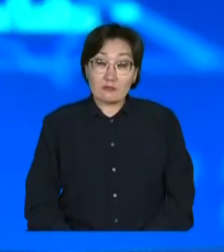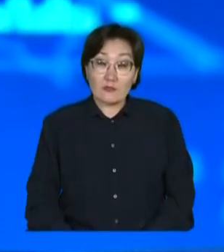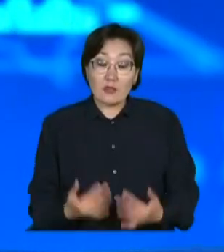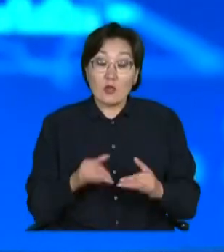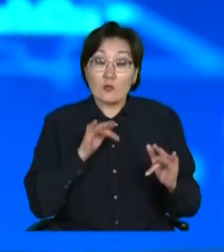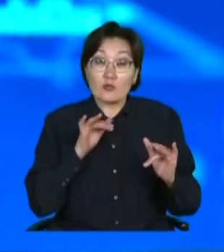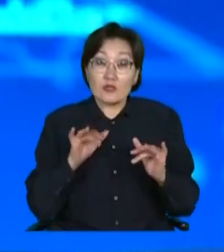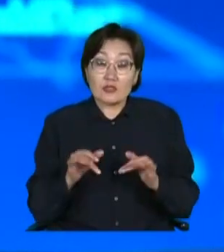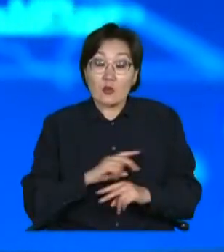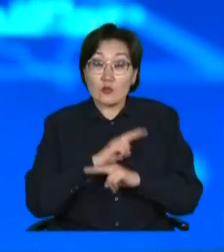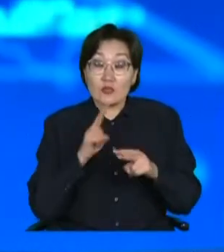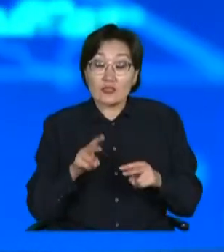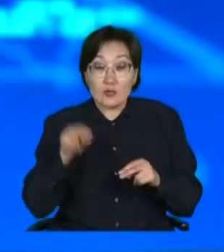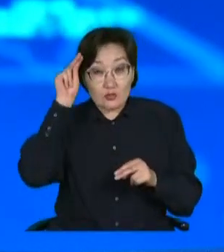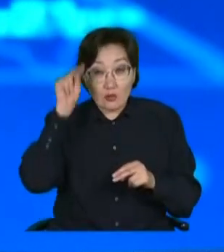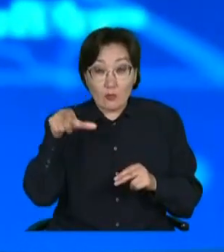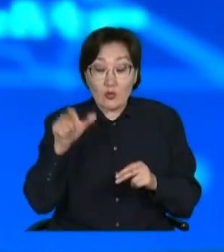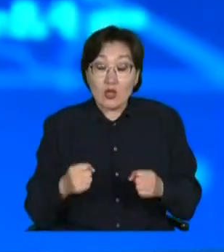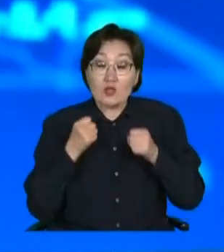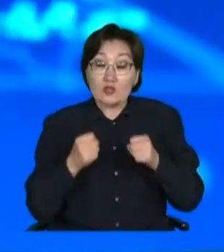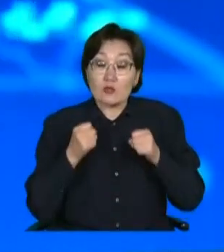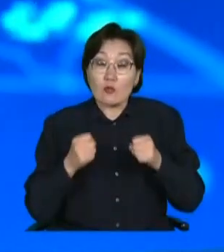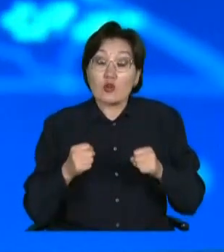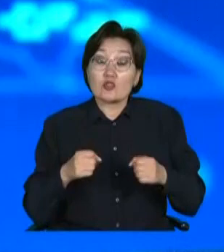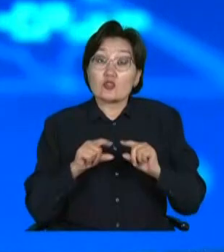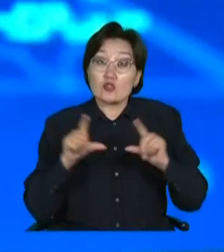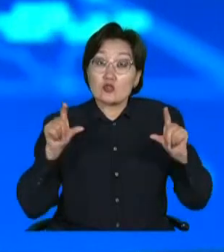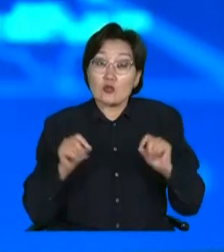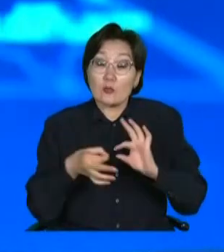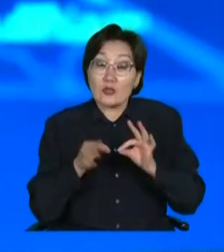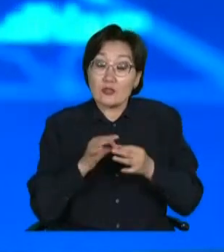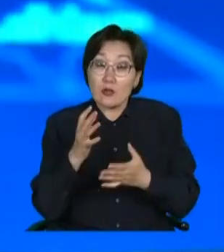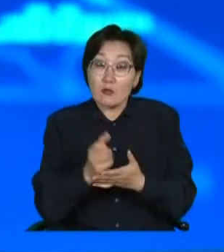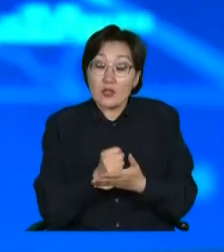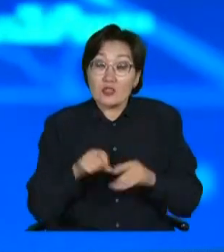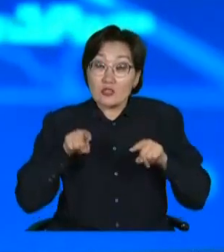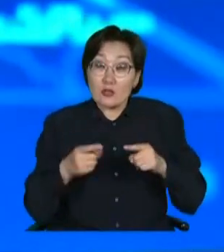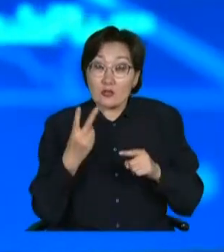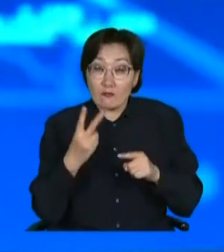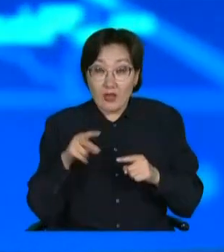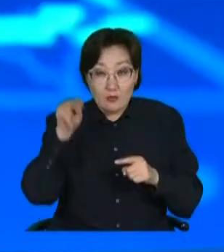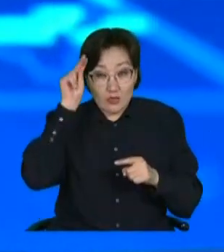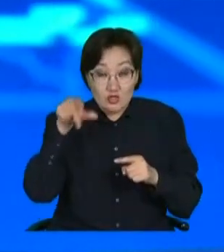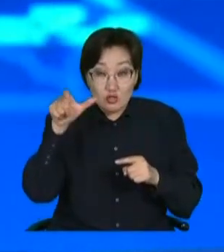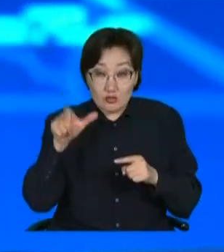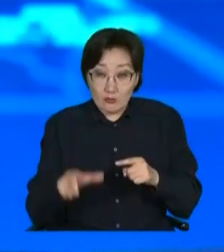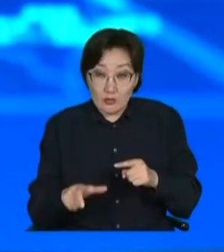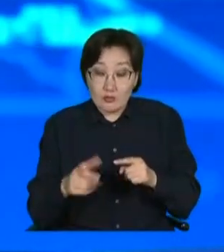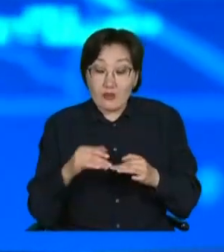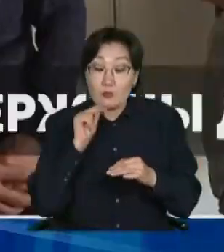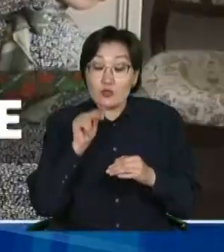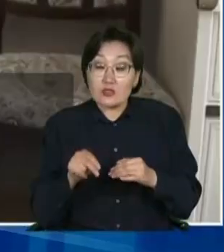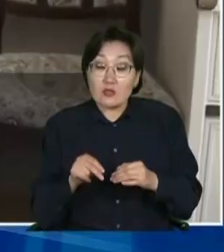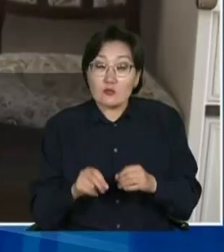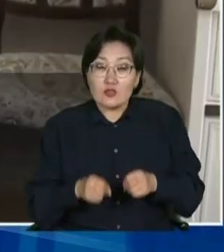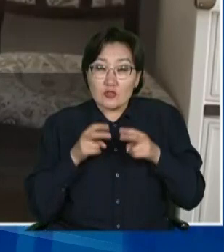По делу о смерти ученика спортшколы Олимпийского резерва в Актобе арестовали двоих воспитанников этого же учебного заведения. Их подозревают